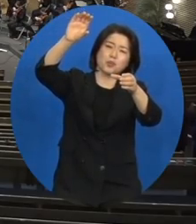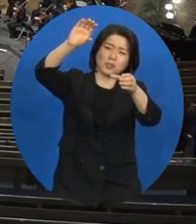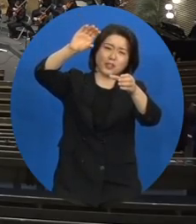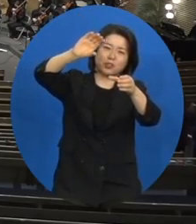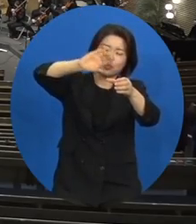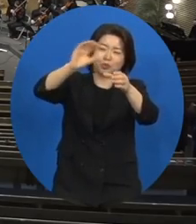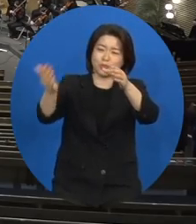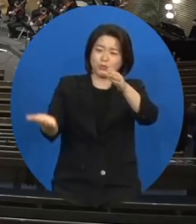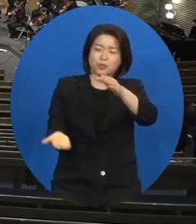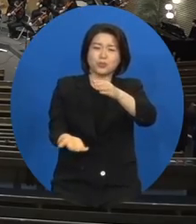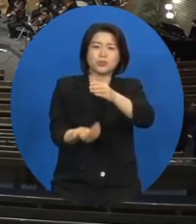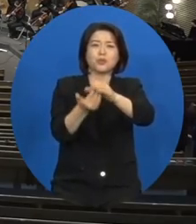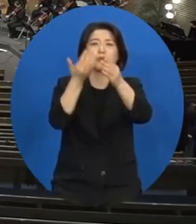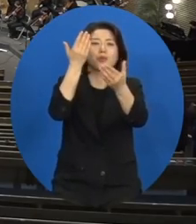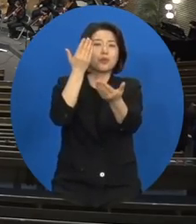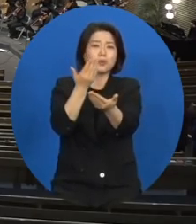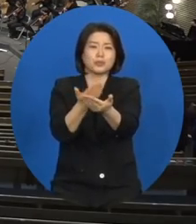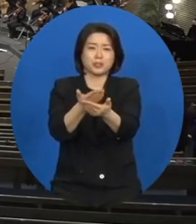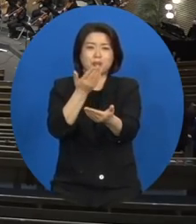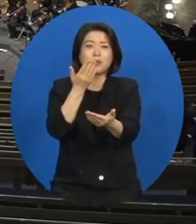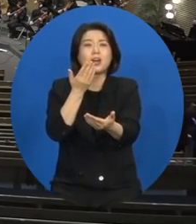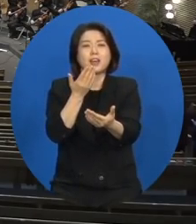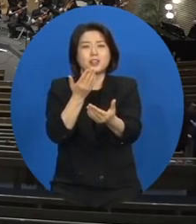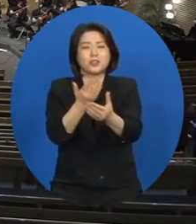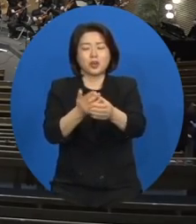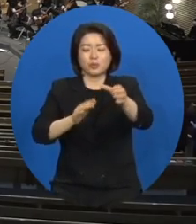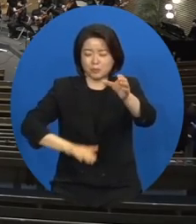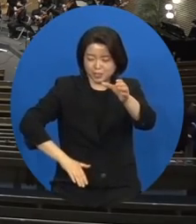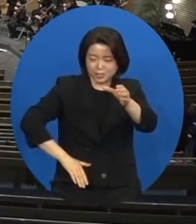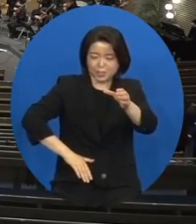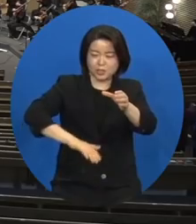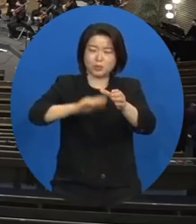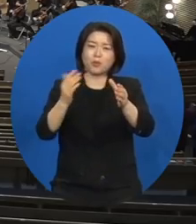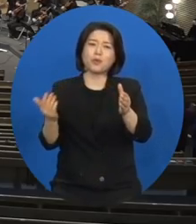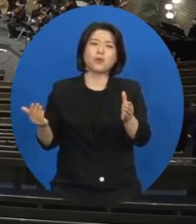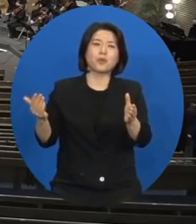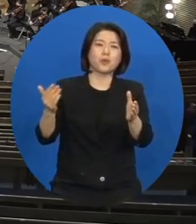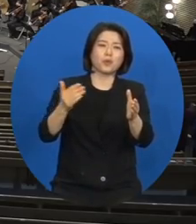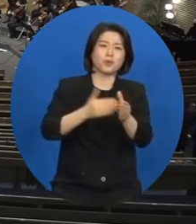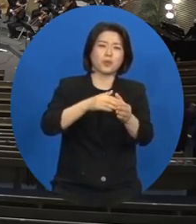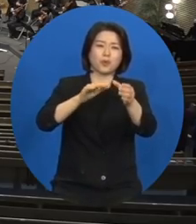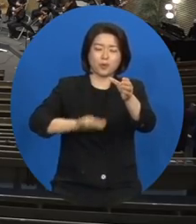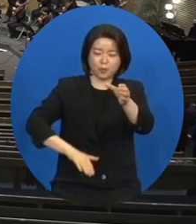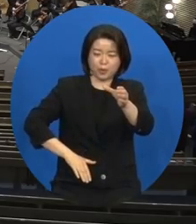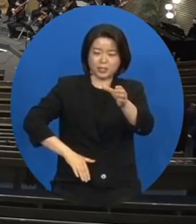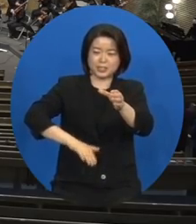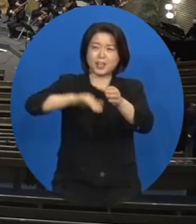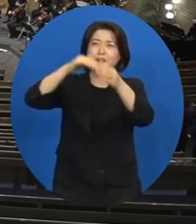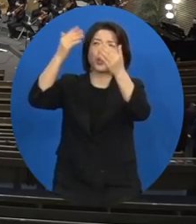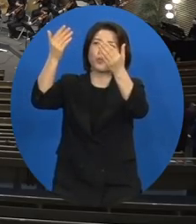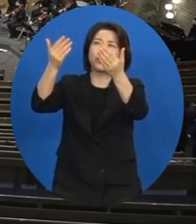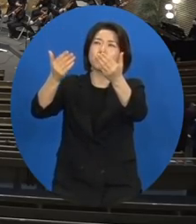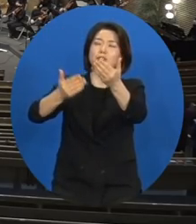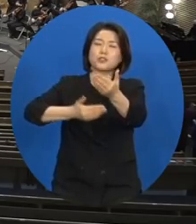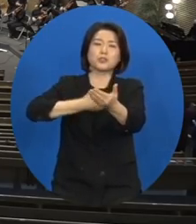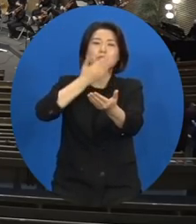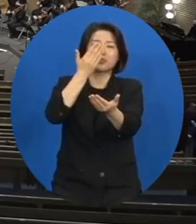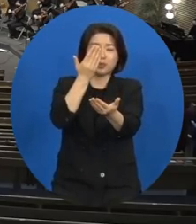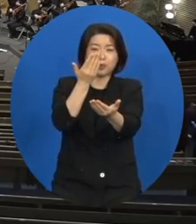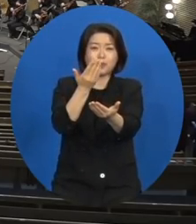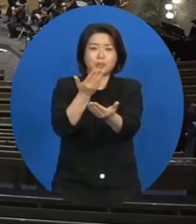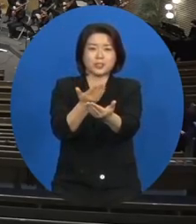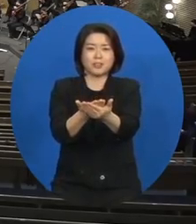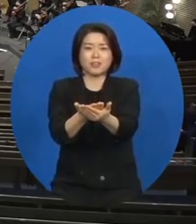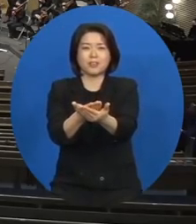5호 중 2 so 4 어 험 질 어머 최고 줄